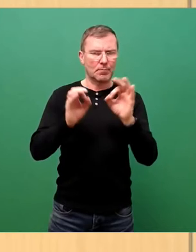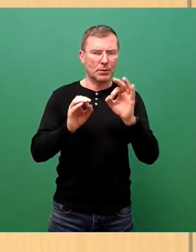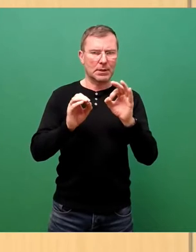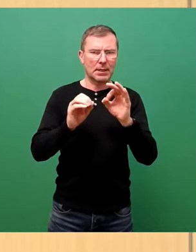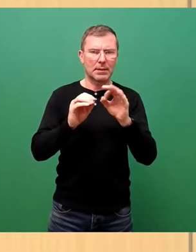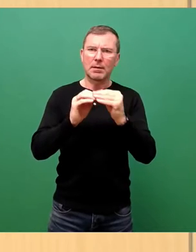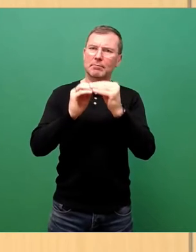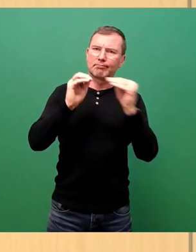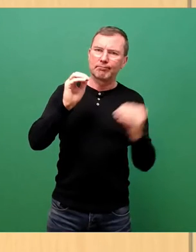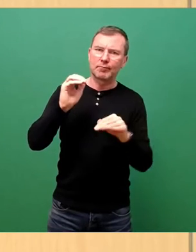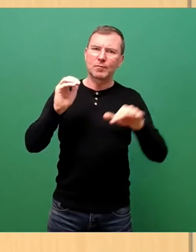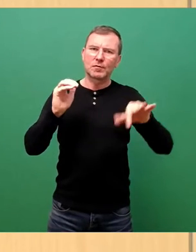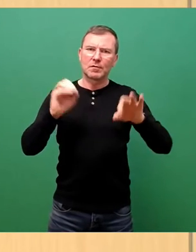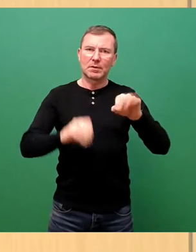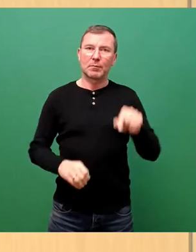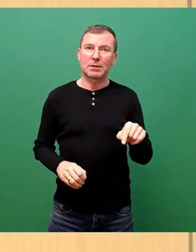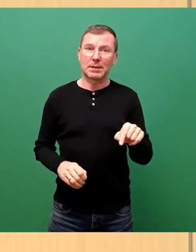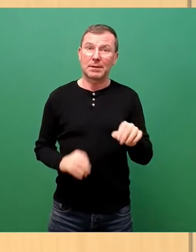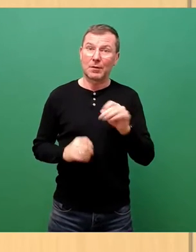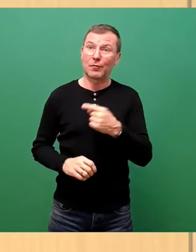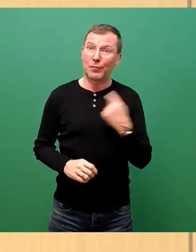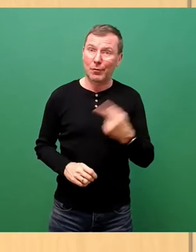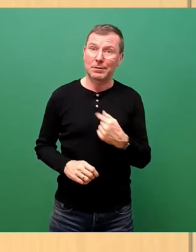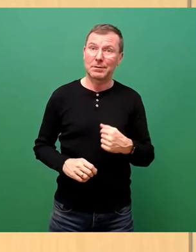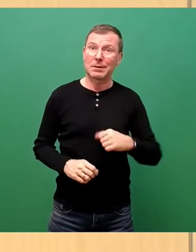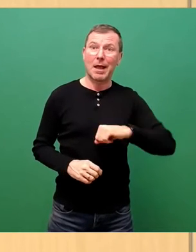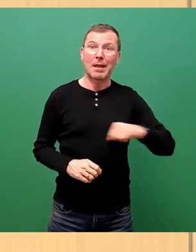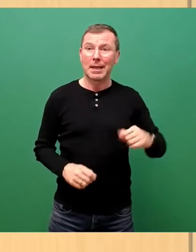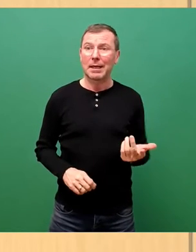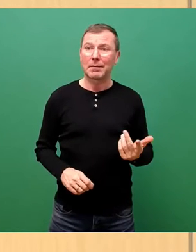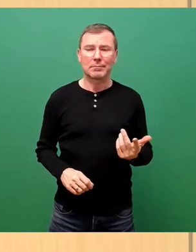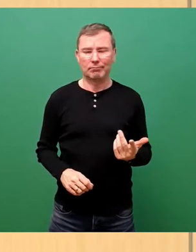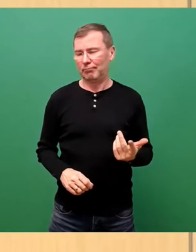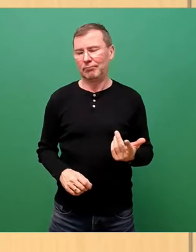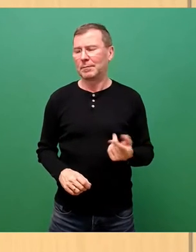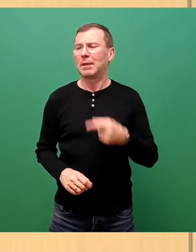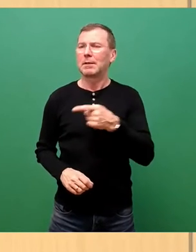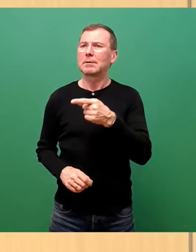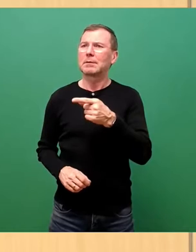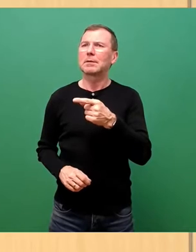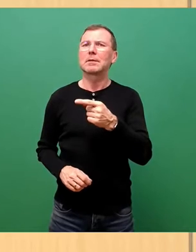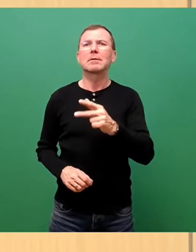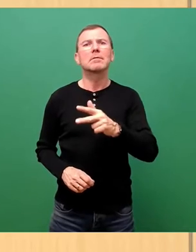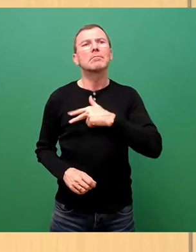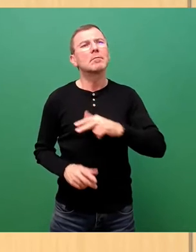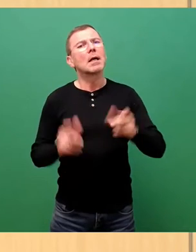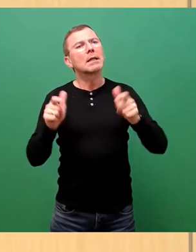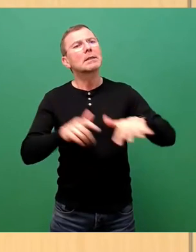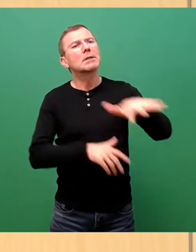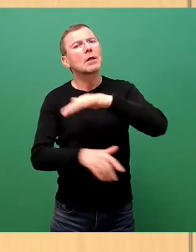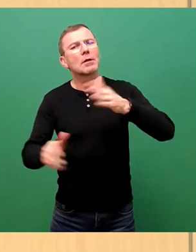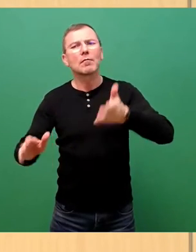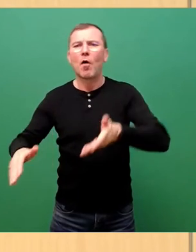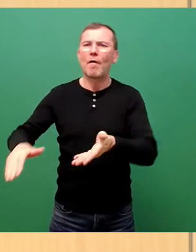15% abzusenken, ist für uns als Linke schlicht ein Vorhaben an den Realitäten in der Stadt vorbei.